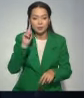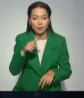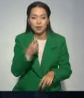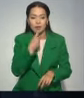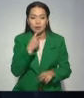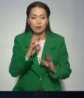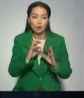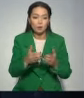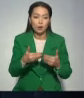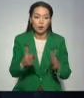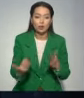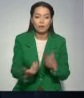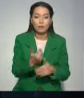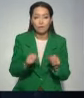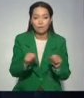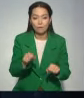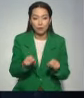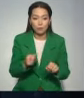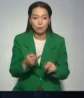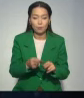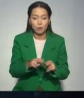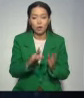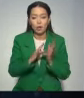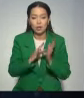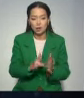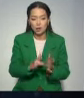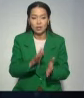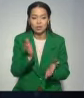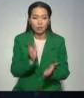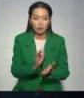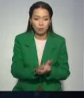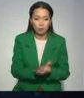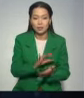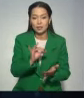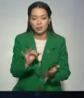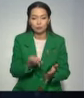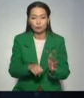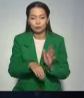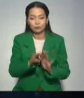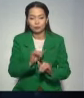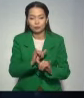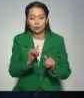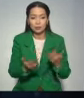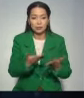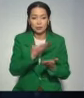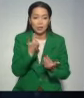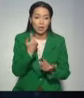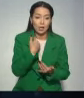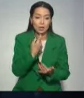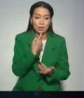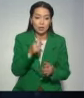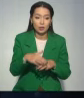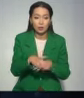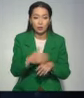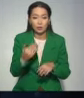языка мира откроют много возможностей это путешествие знакомства перспективы даже если нет англоязычной среды